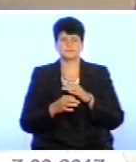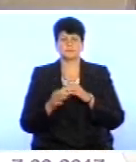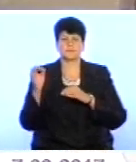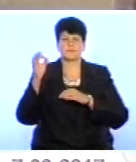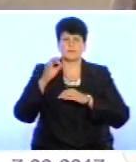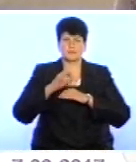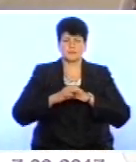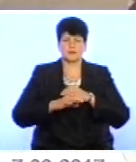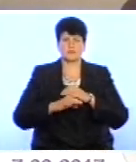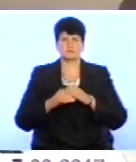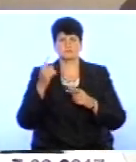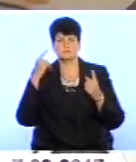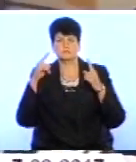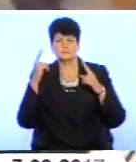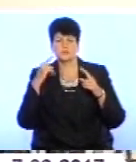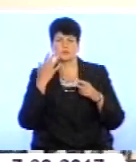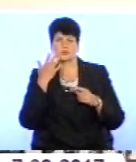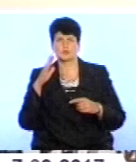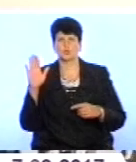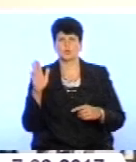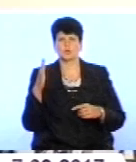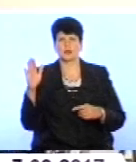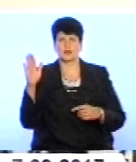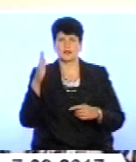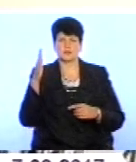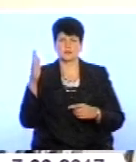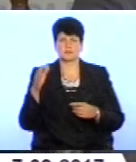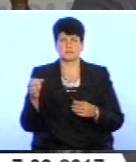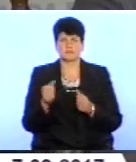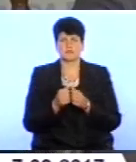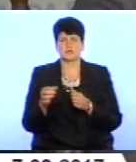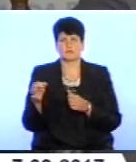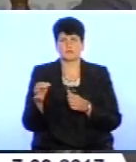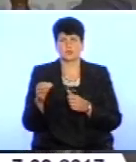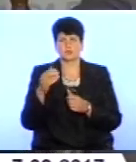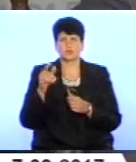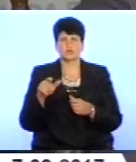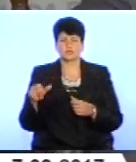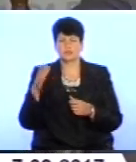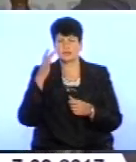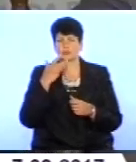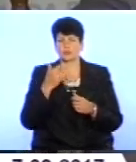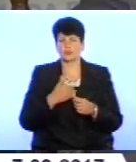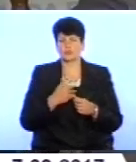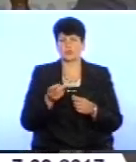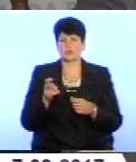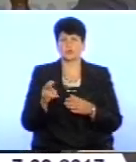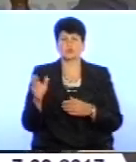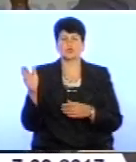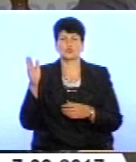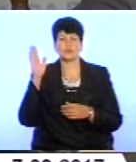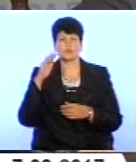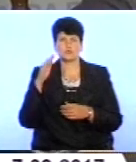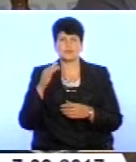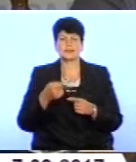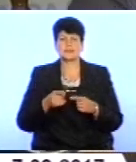відео режисер придумав під час прогулянки набережної Тернопільського ставу. Люди літом хочуть до води, хочуть простору, хочуть це